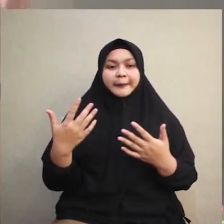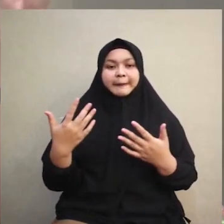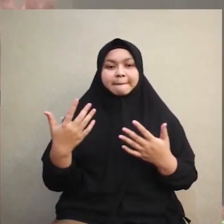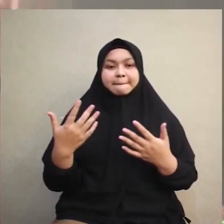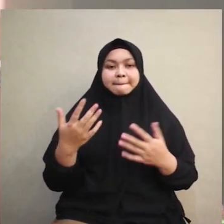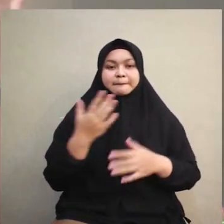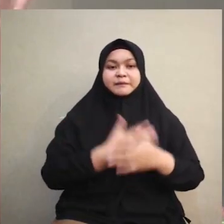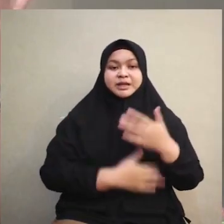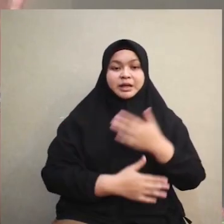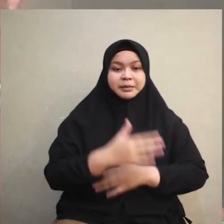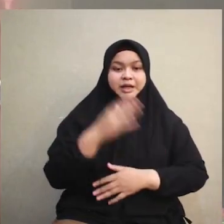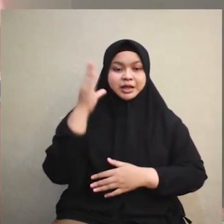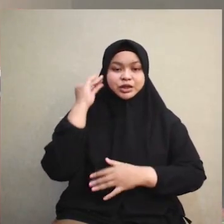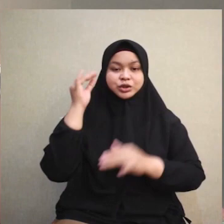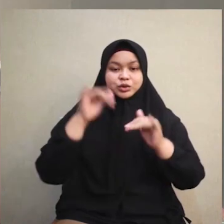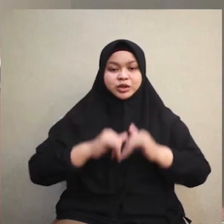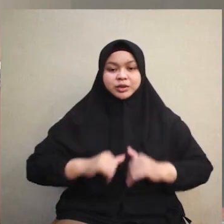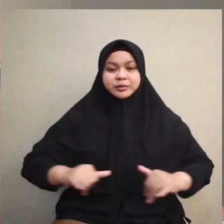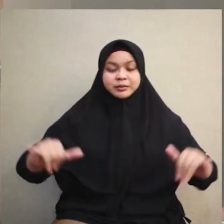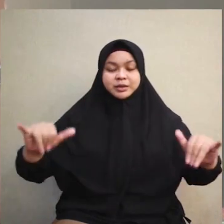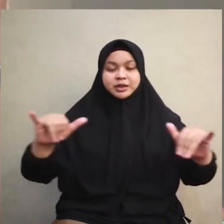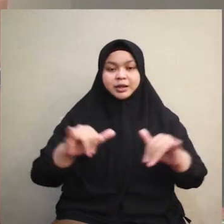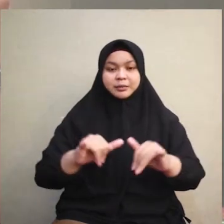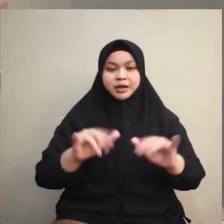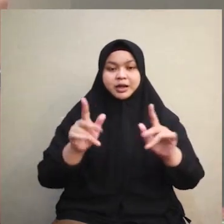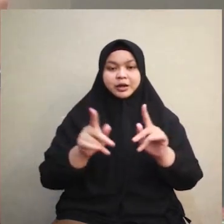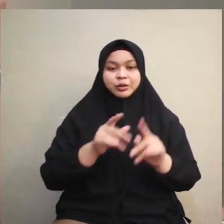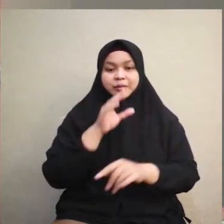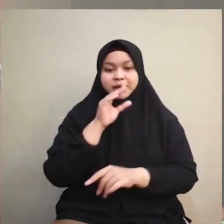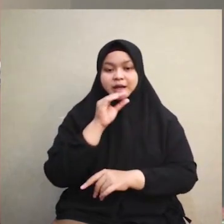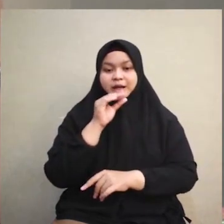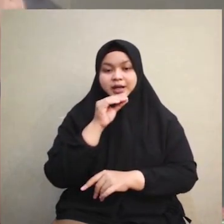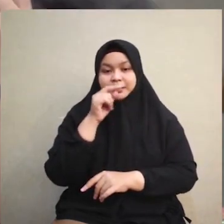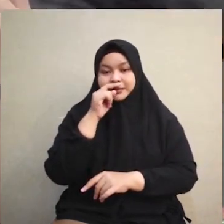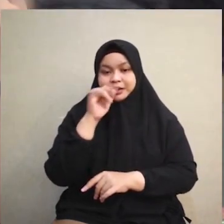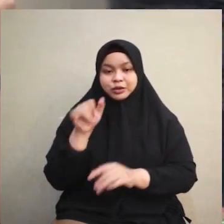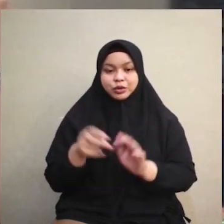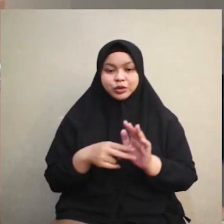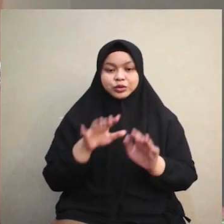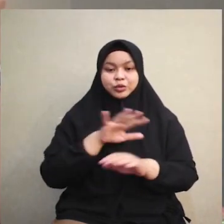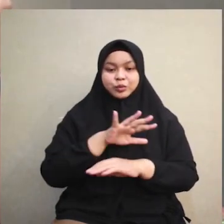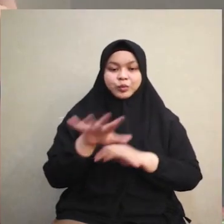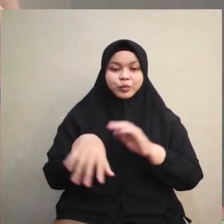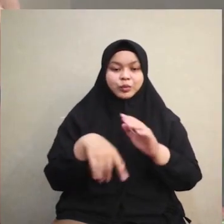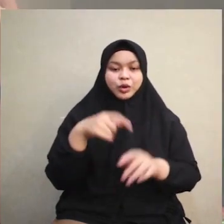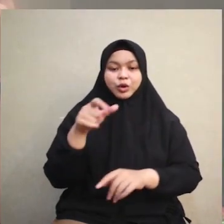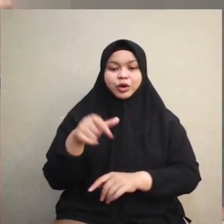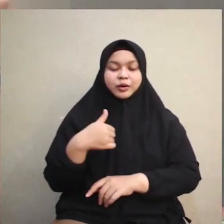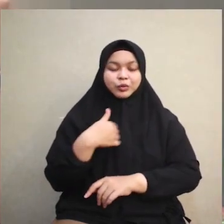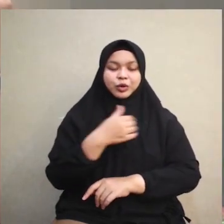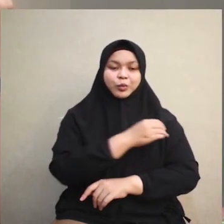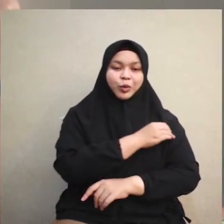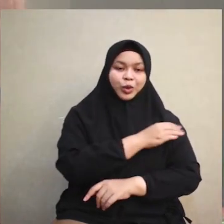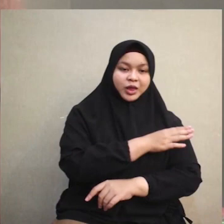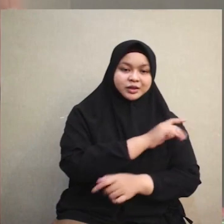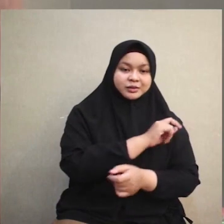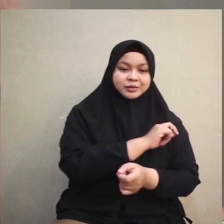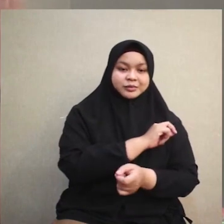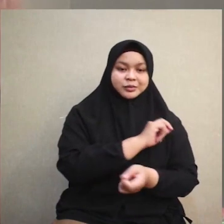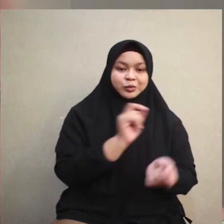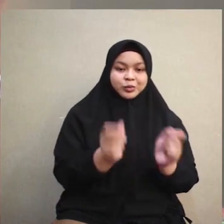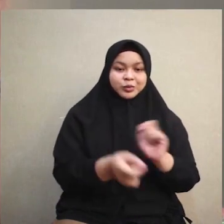disabilitas adalah isu kita bersama karena kalau bahasanya Mas Joni semua orang itu berpotensi mengalami